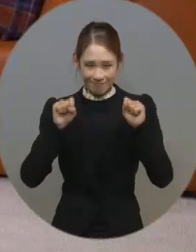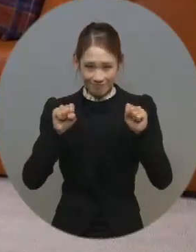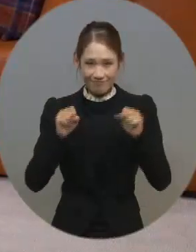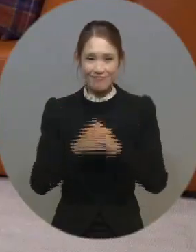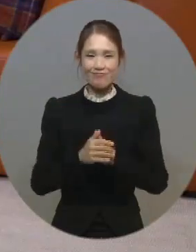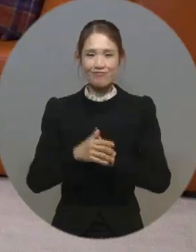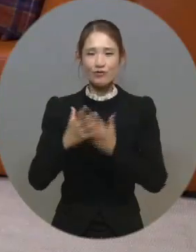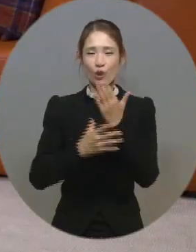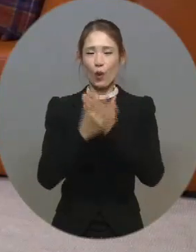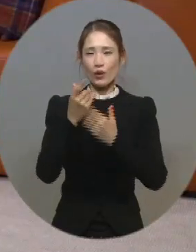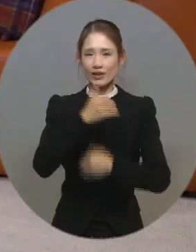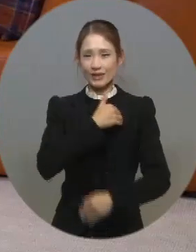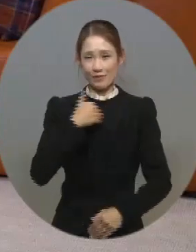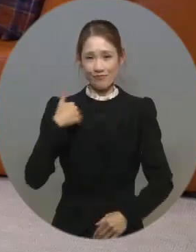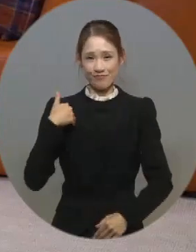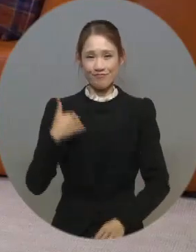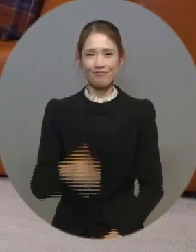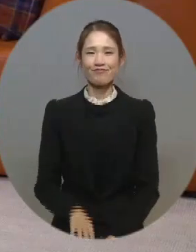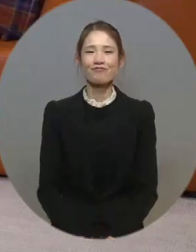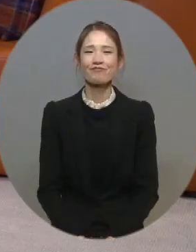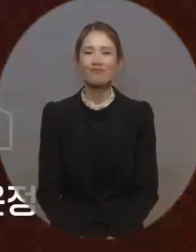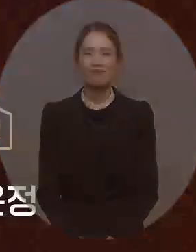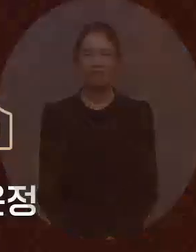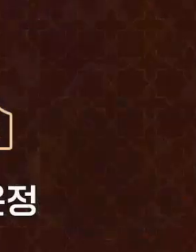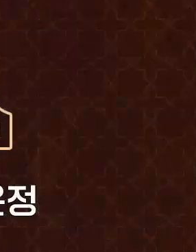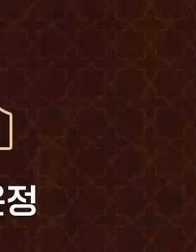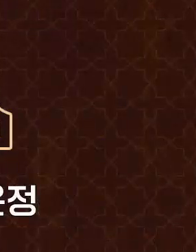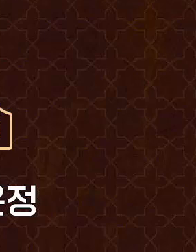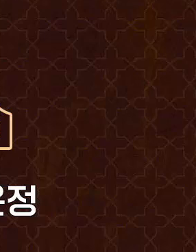통일 담당.